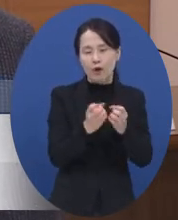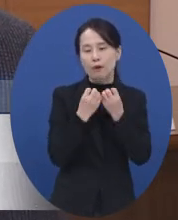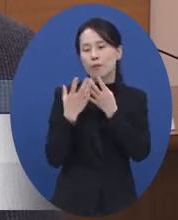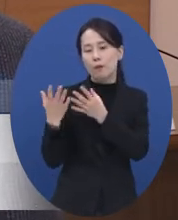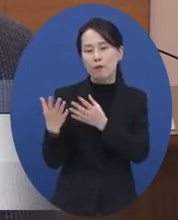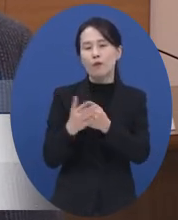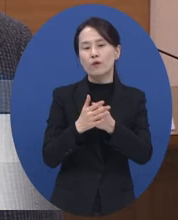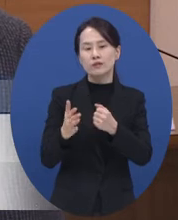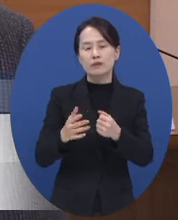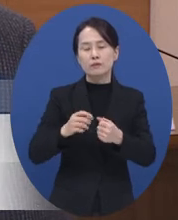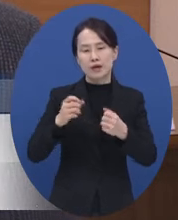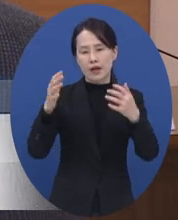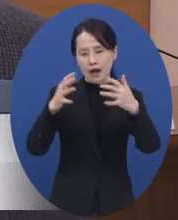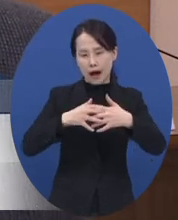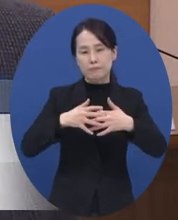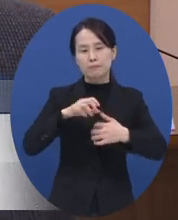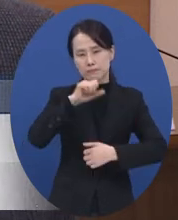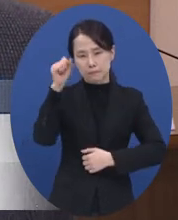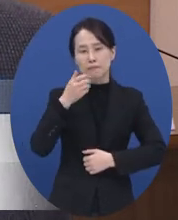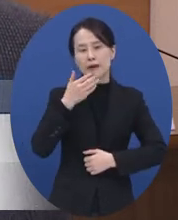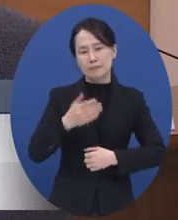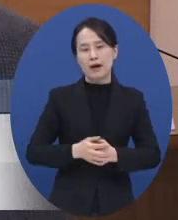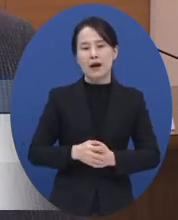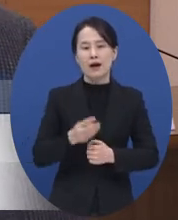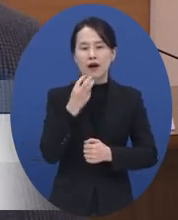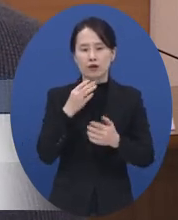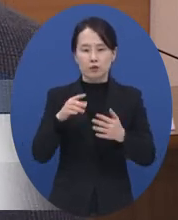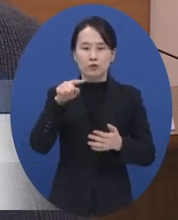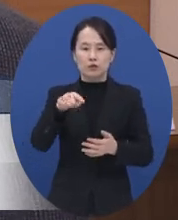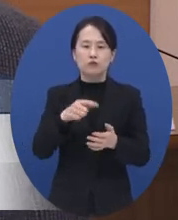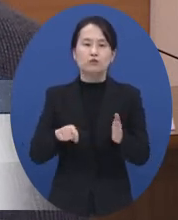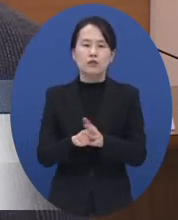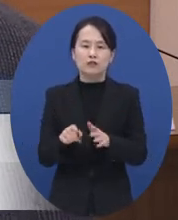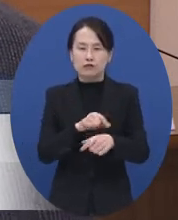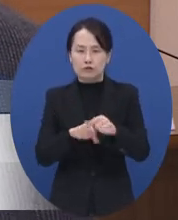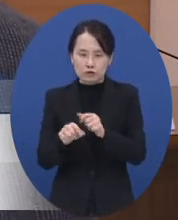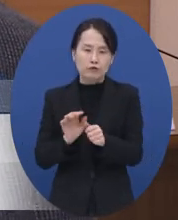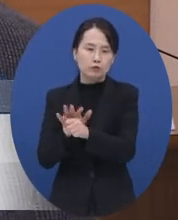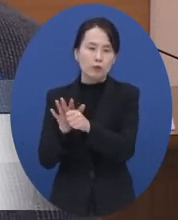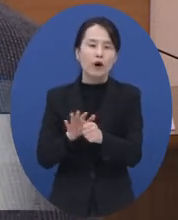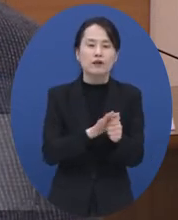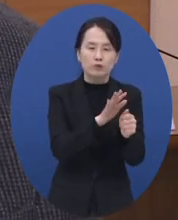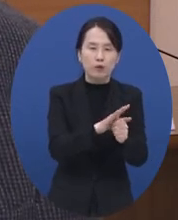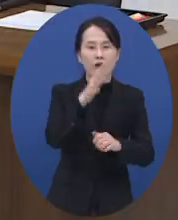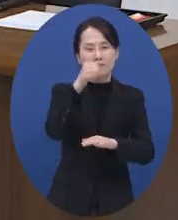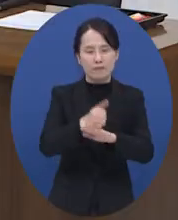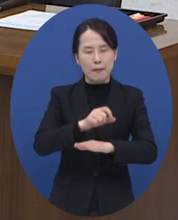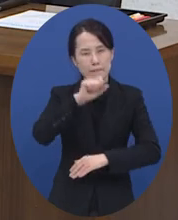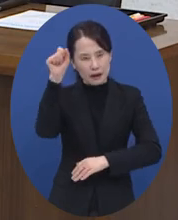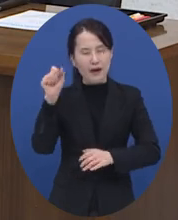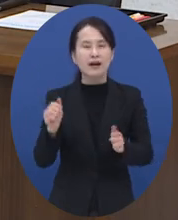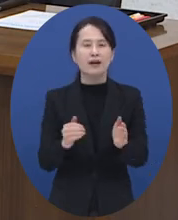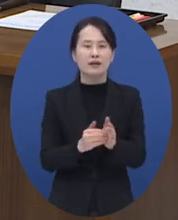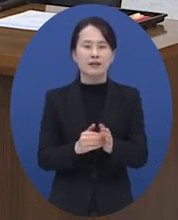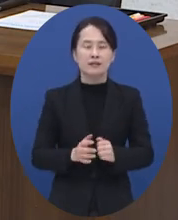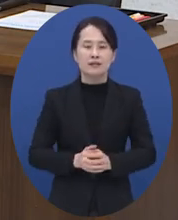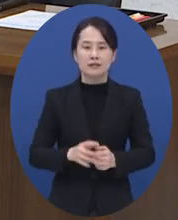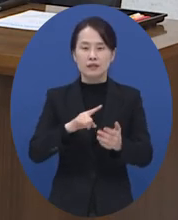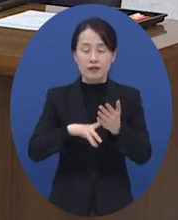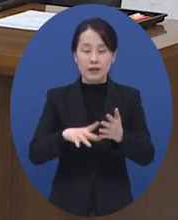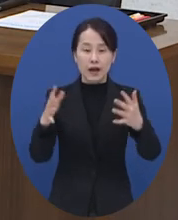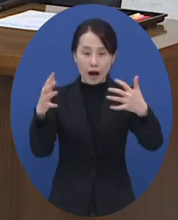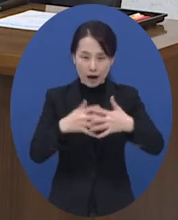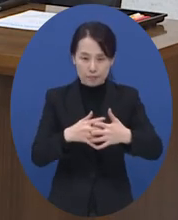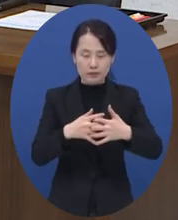있었기 때문에 가능하고 저희 경기도에서도 이를 위해서 적극 중재하게 된 결과라고 생각을 합니다. 이번 과세권 위임